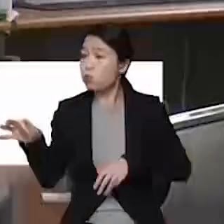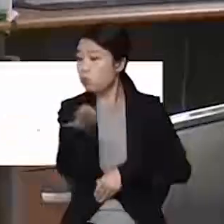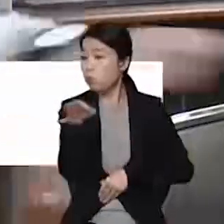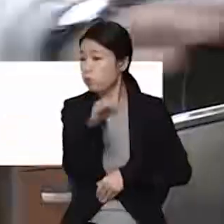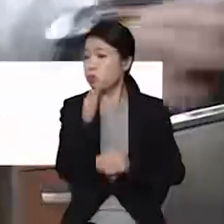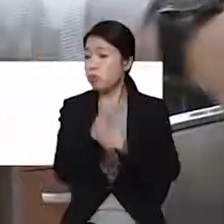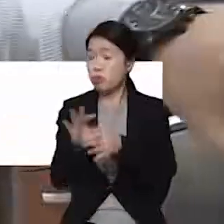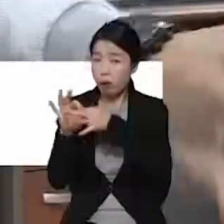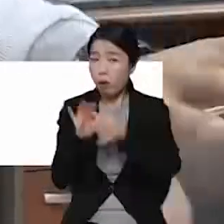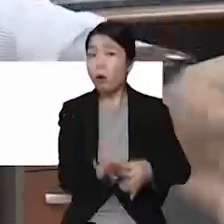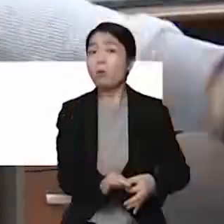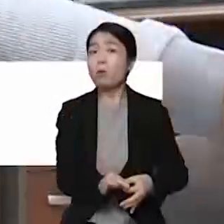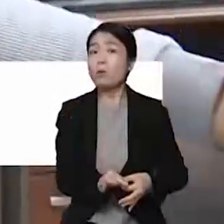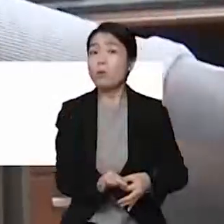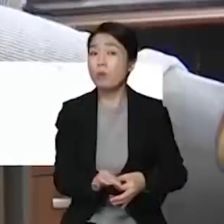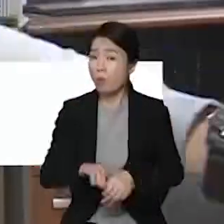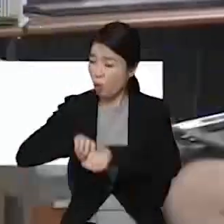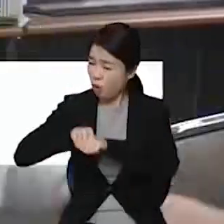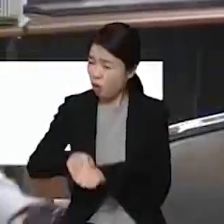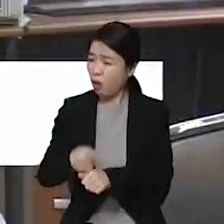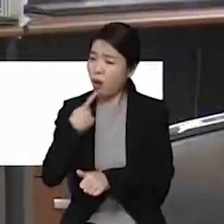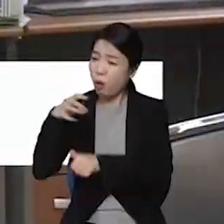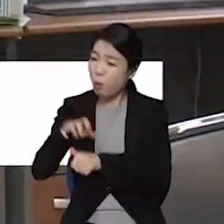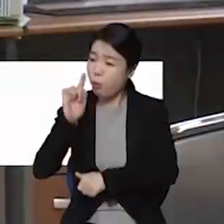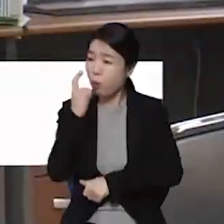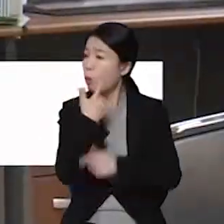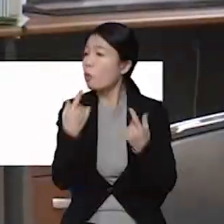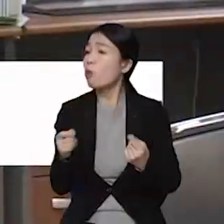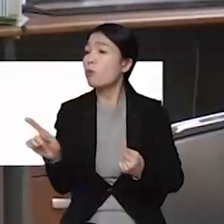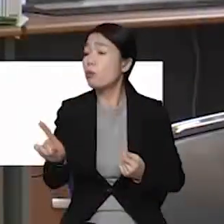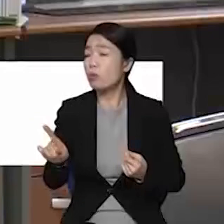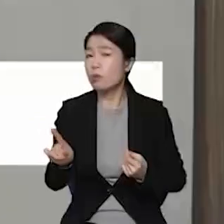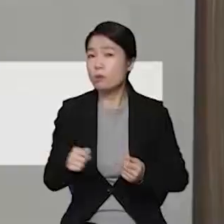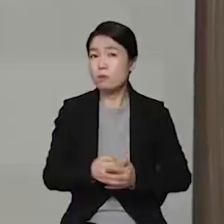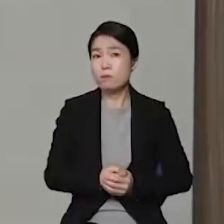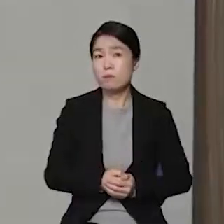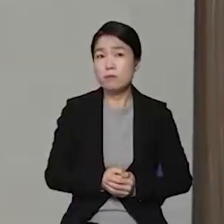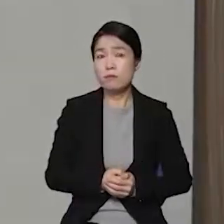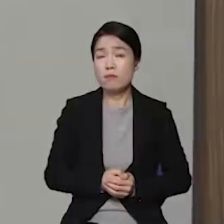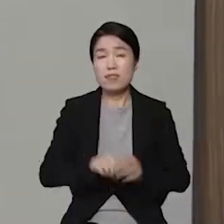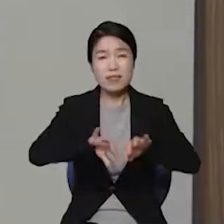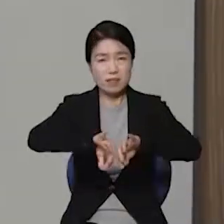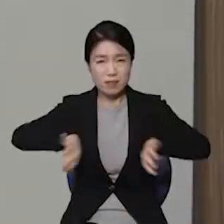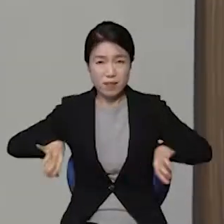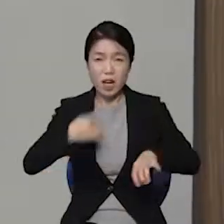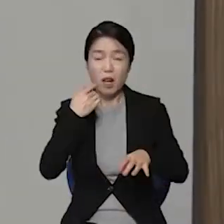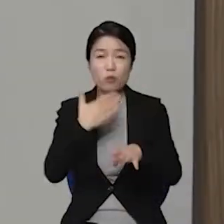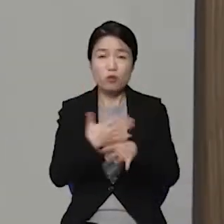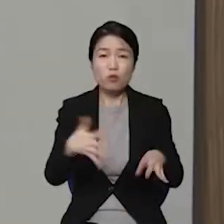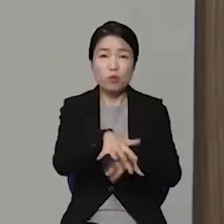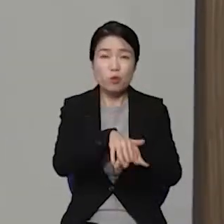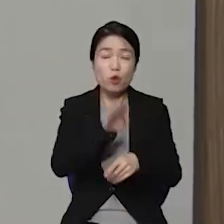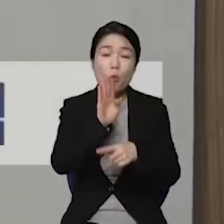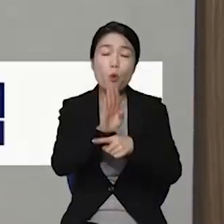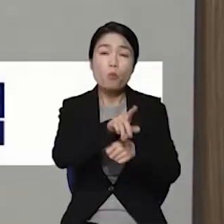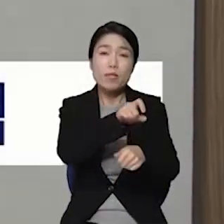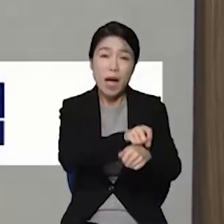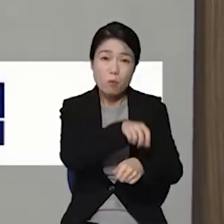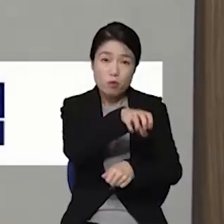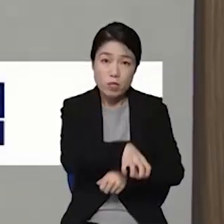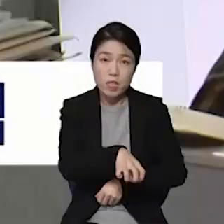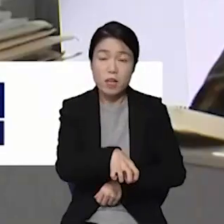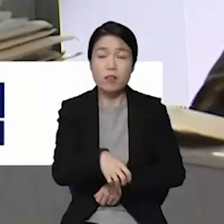있어요. 통장에 이거 강요 협박을 입증해야 돼요. 지금 돈 주는 것들도. 이와 별개로 민주노총 본부